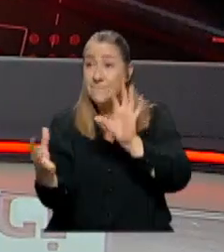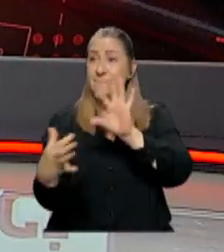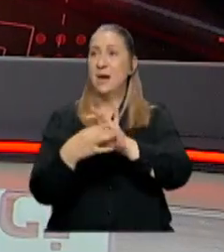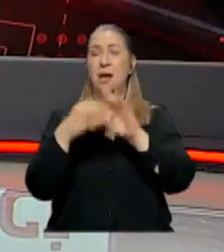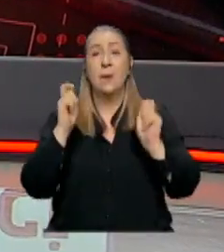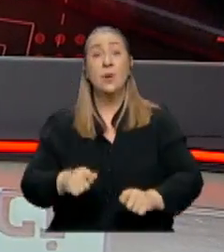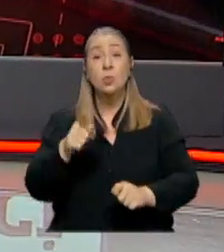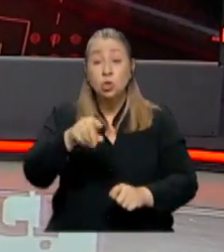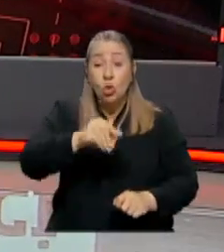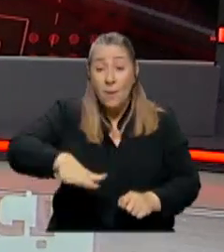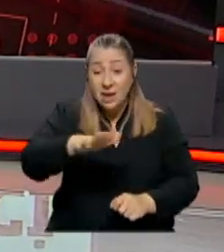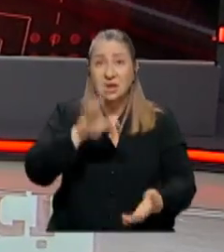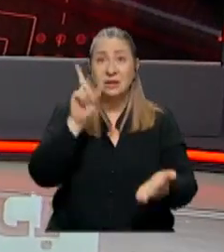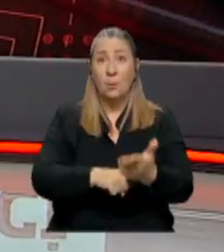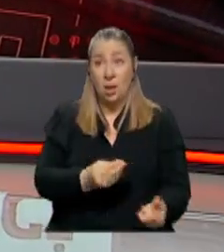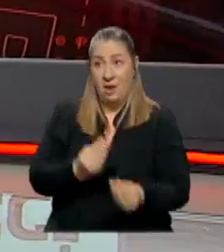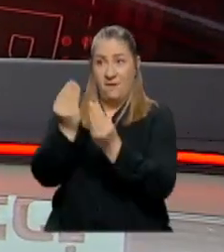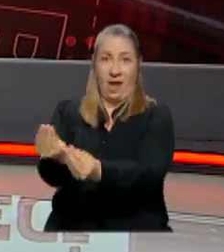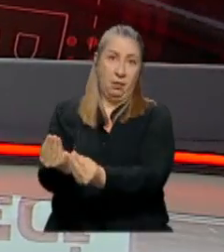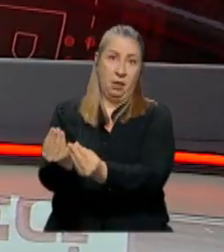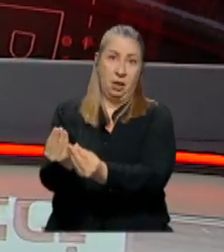insanlara topraklarını ve tapularını verin.